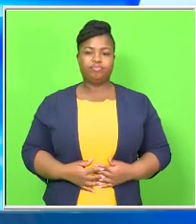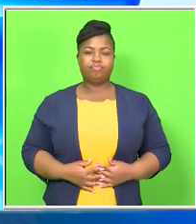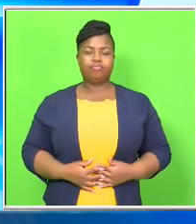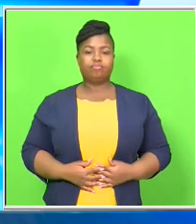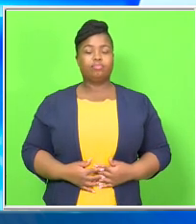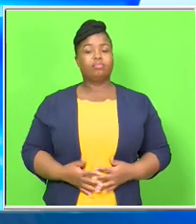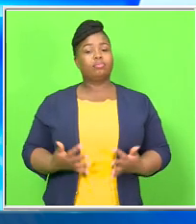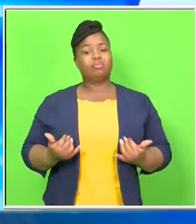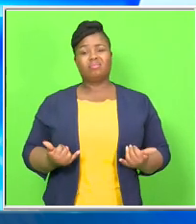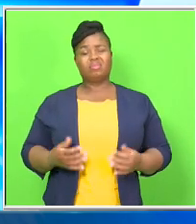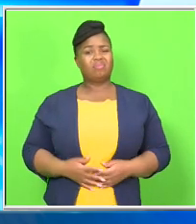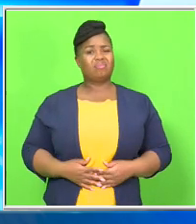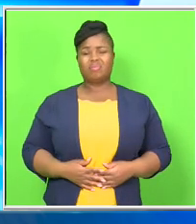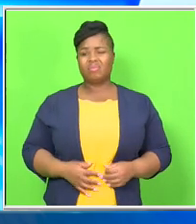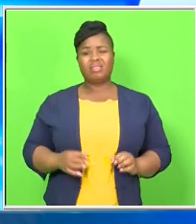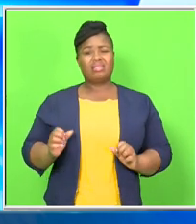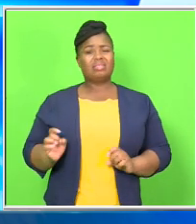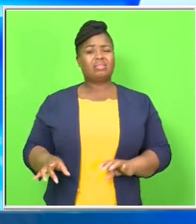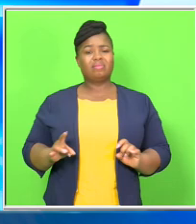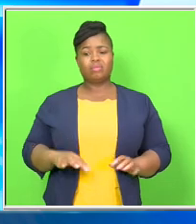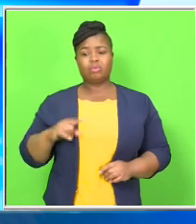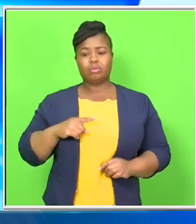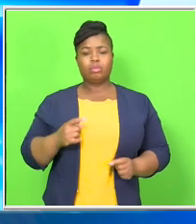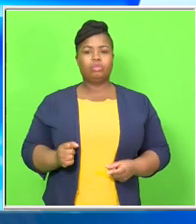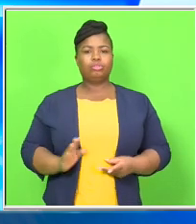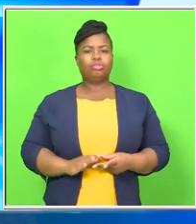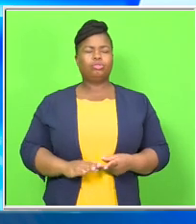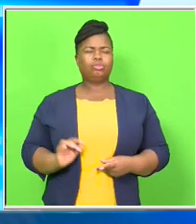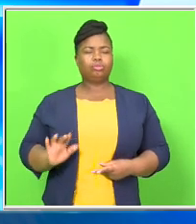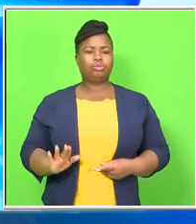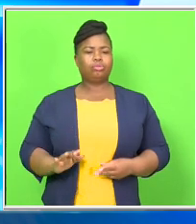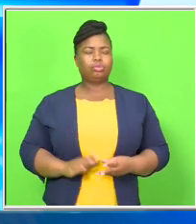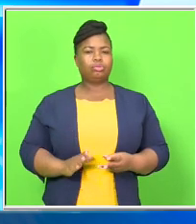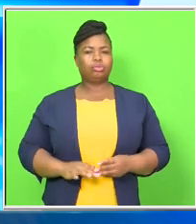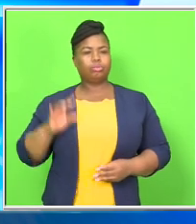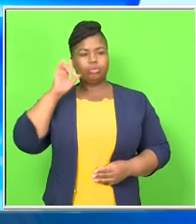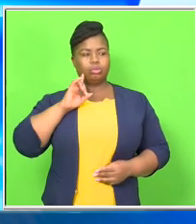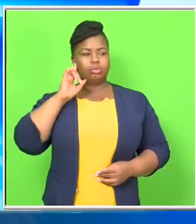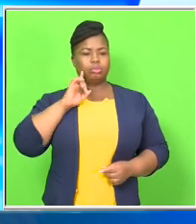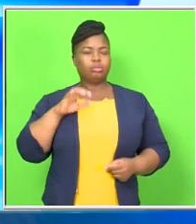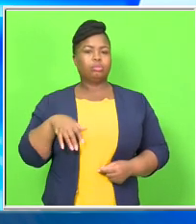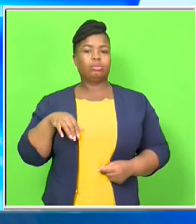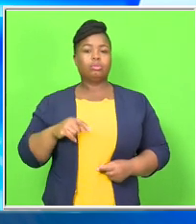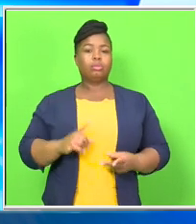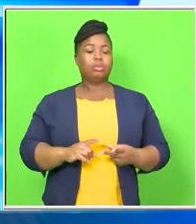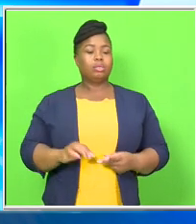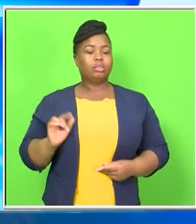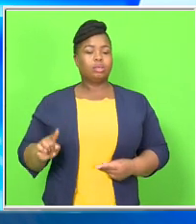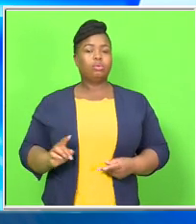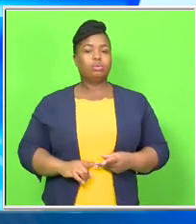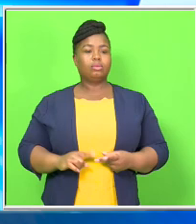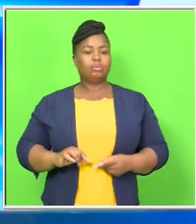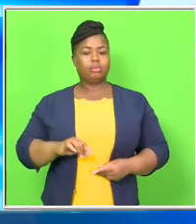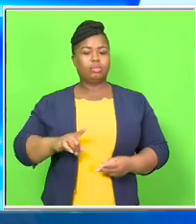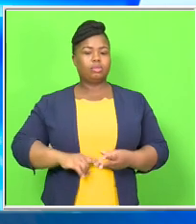Unga peipi nunga pukona gwen tanzeko nge zinge ze zindo yeshia bachala basi hostela la se Nensfield Vesha uvalo nje wabekala